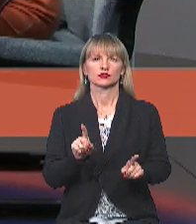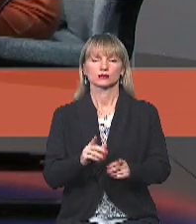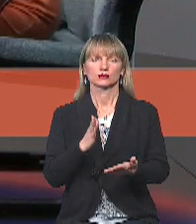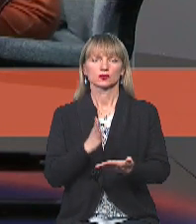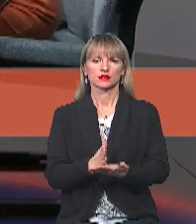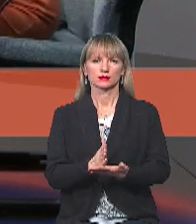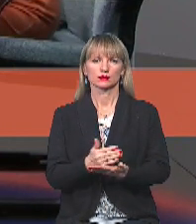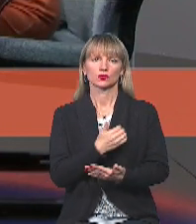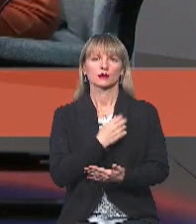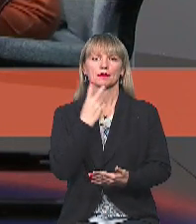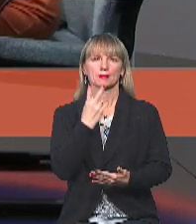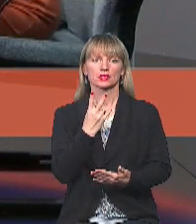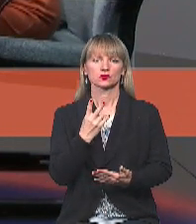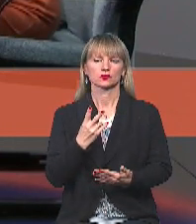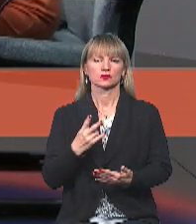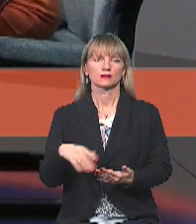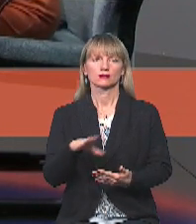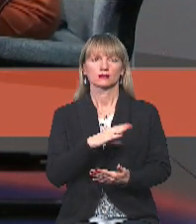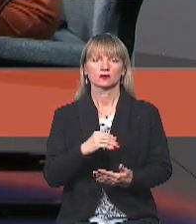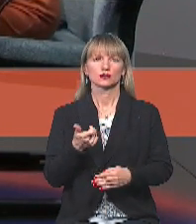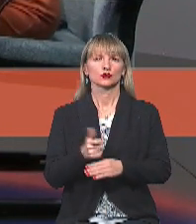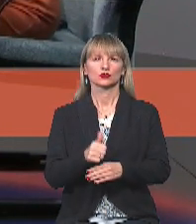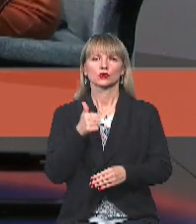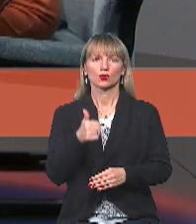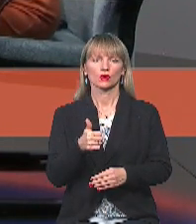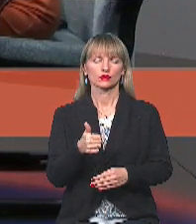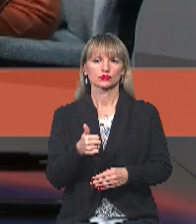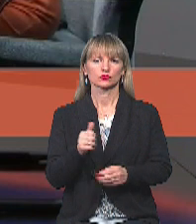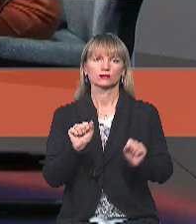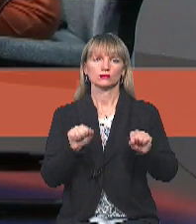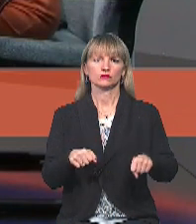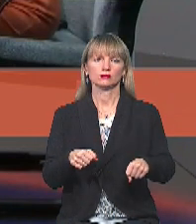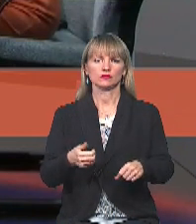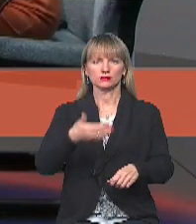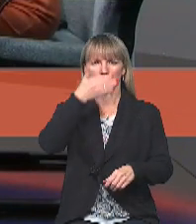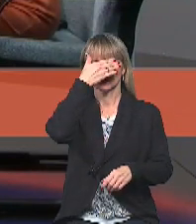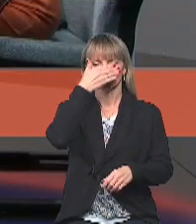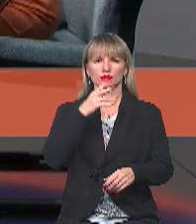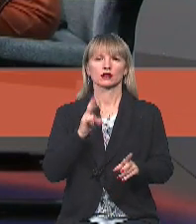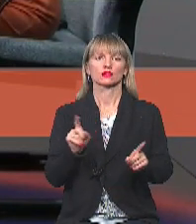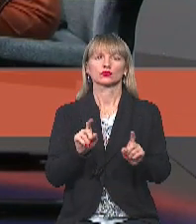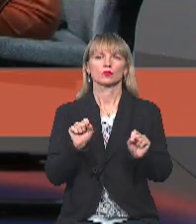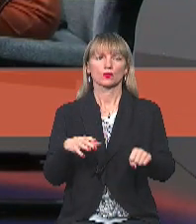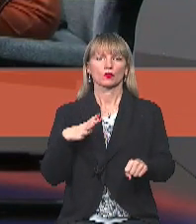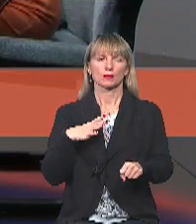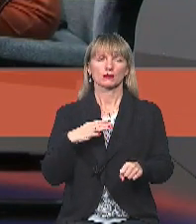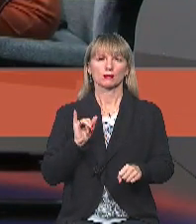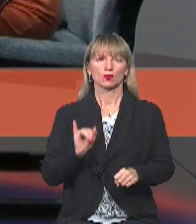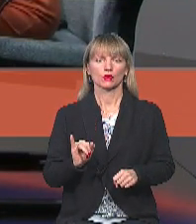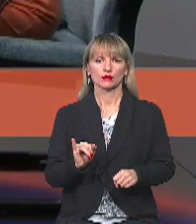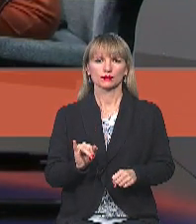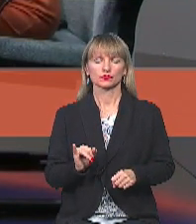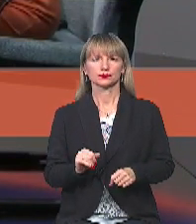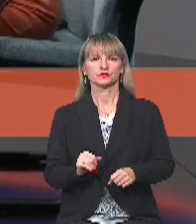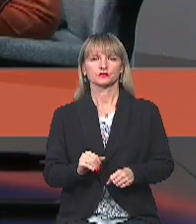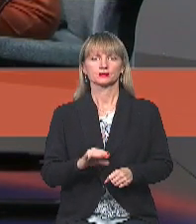відбувається, хотіли бачити все в дуже хорошому світлі, можливо, закривали очі на щось, що могло бути негативним.